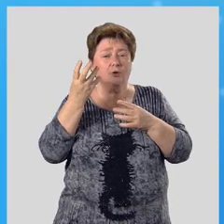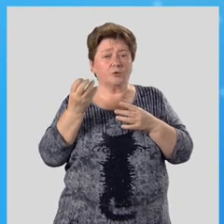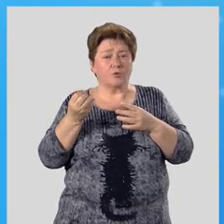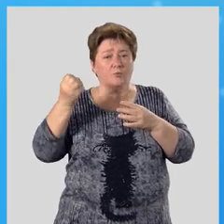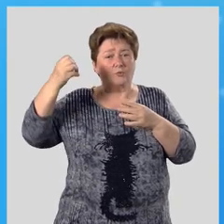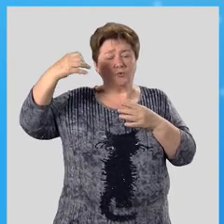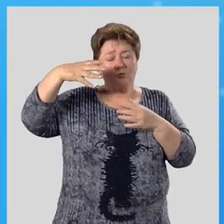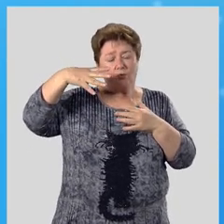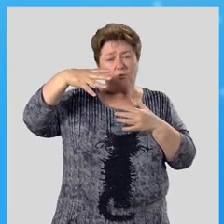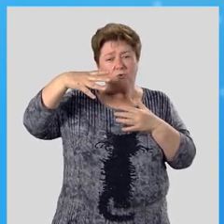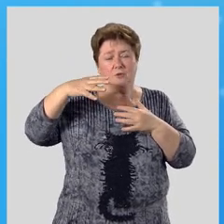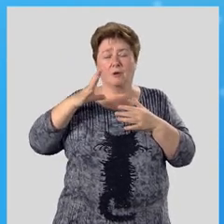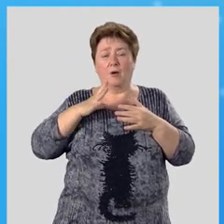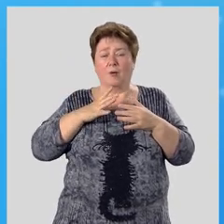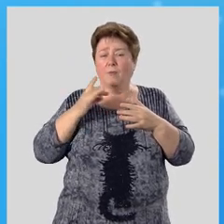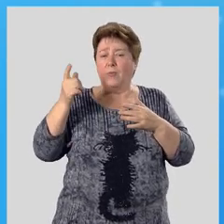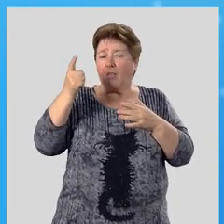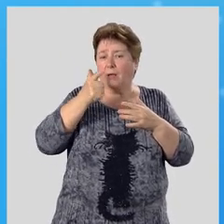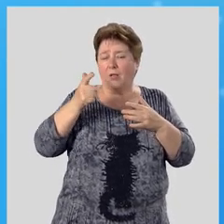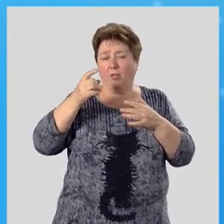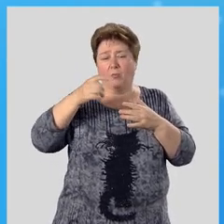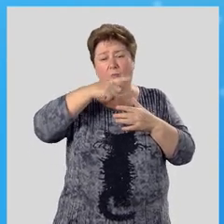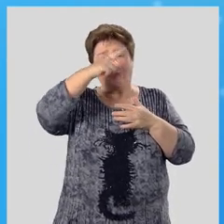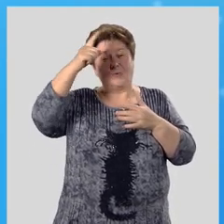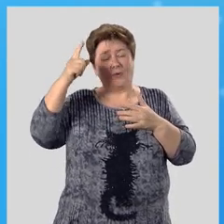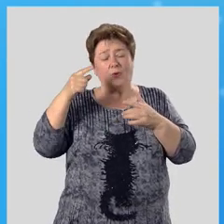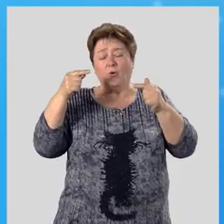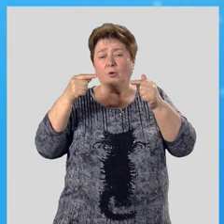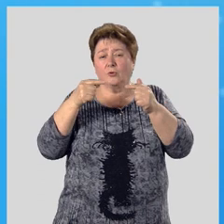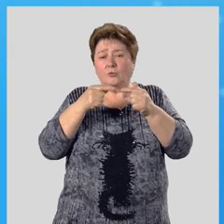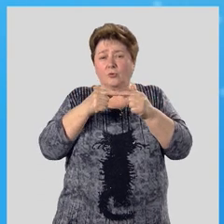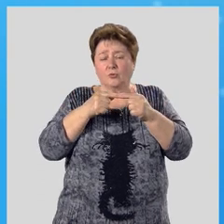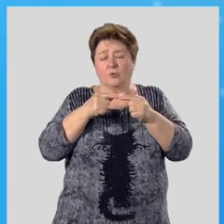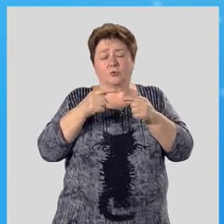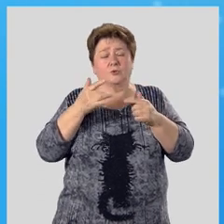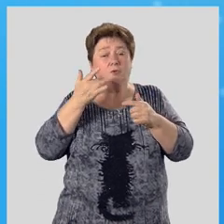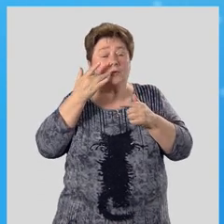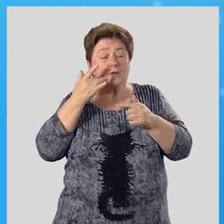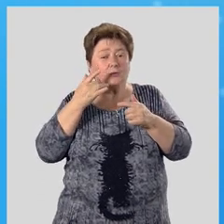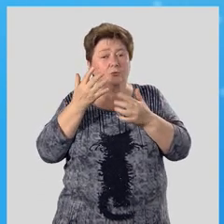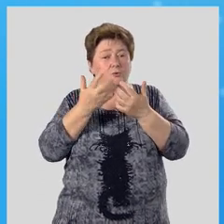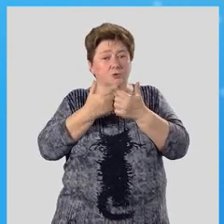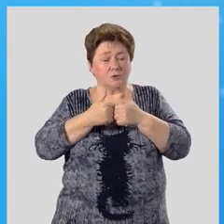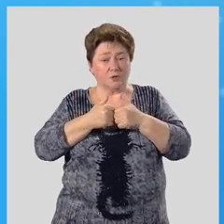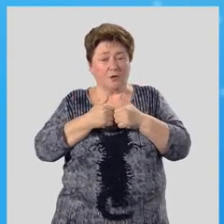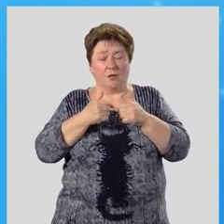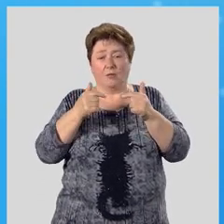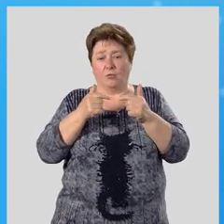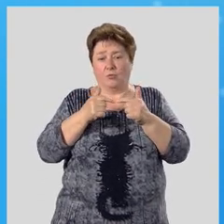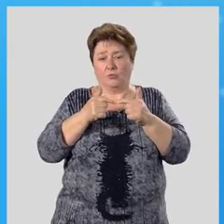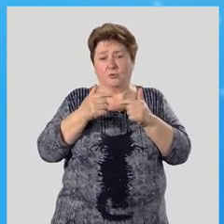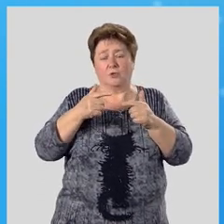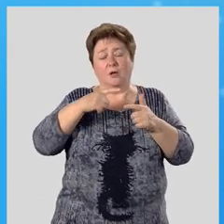при солнечном освещении был небесно-голубым, точнее того цвета, который он считал небесно-голубым,